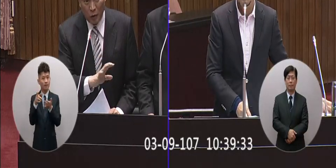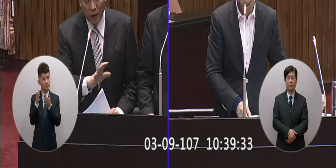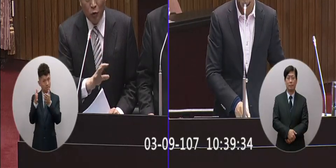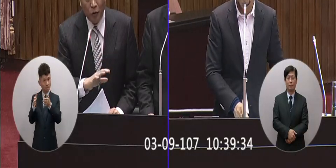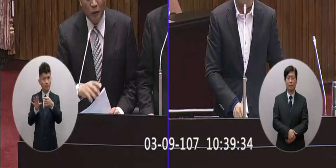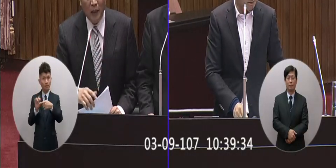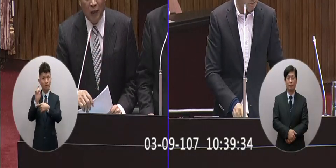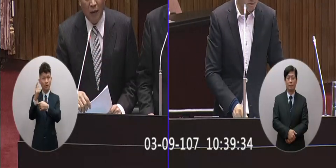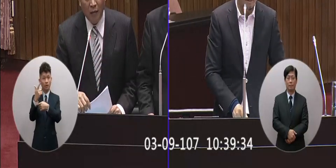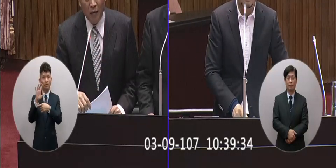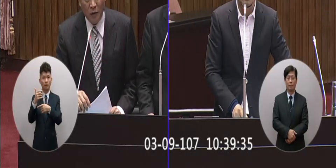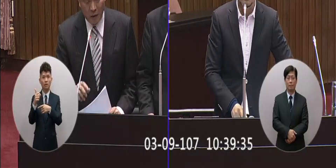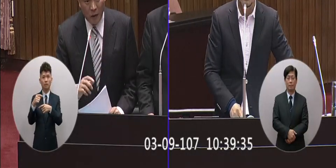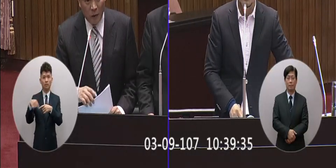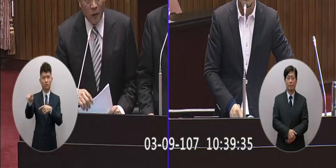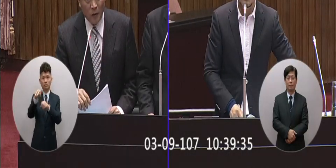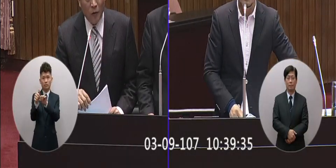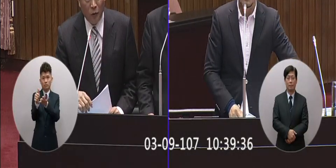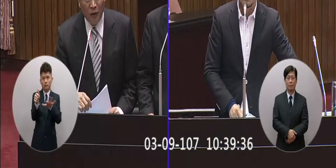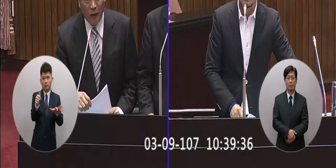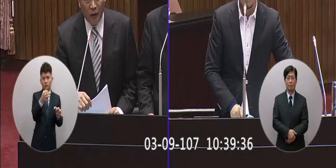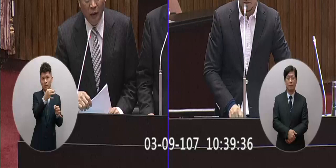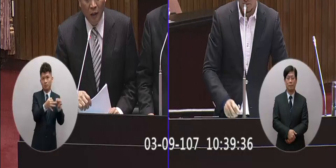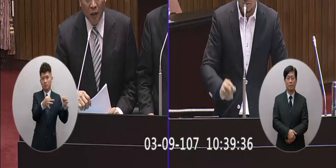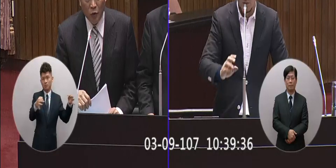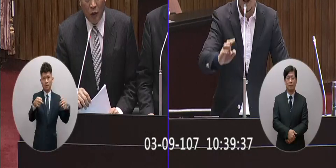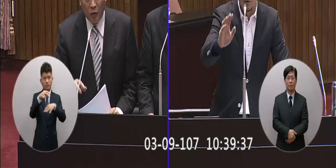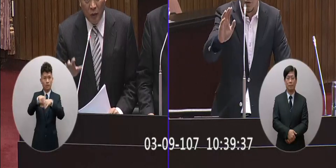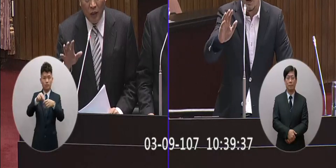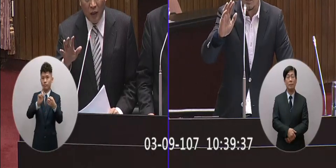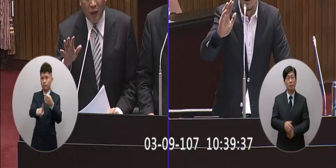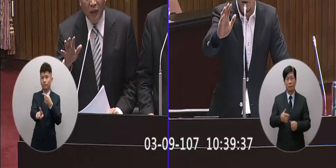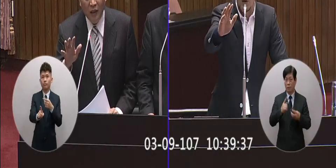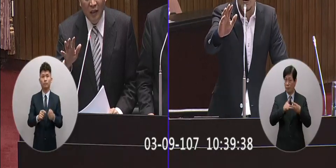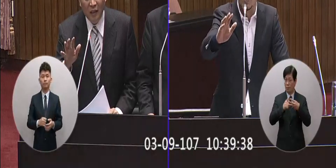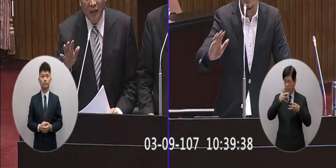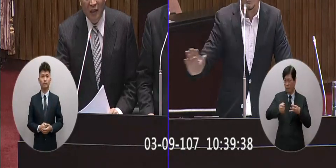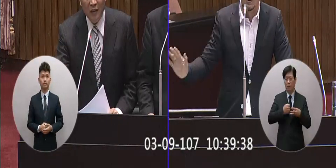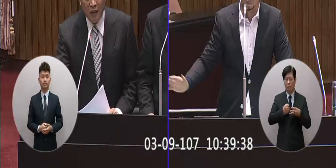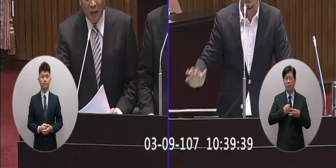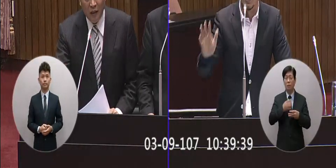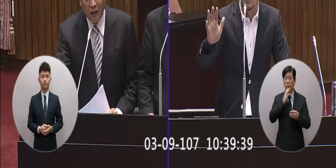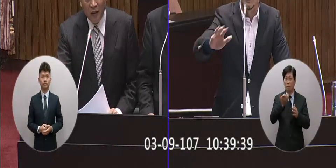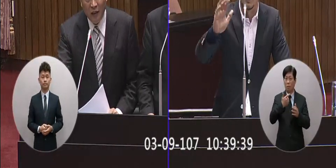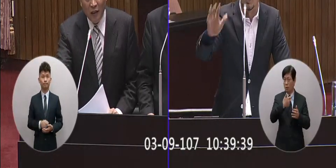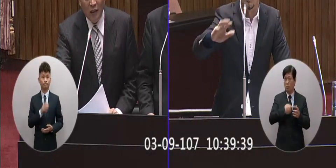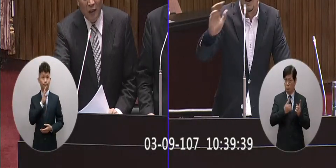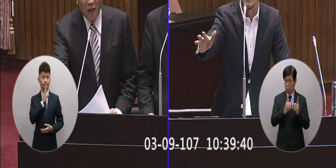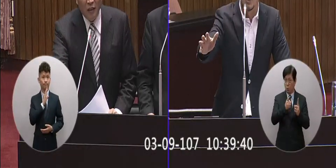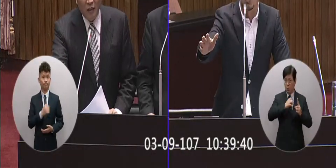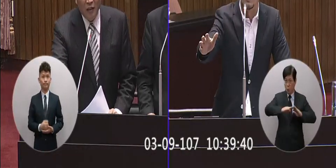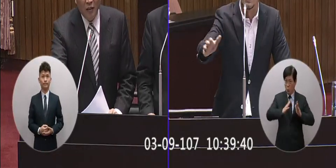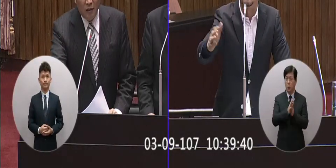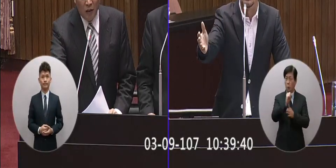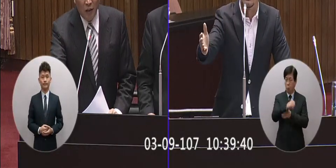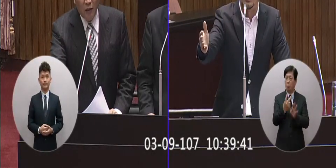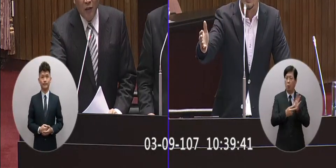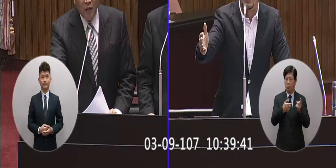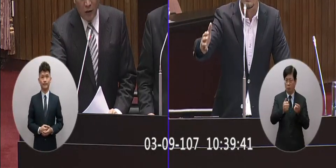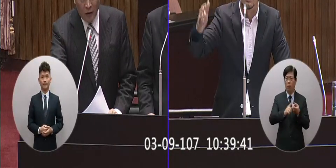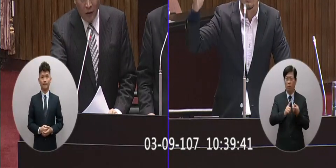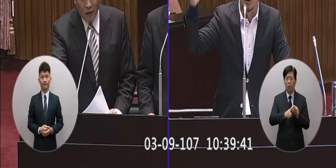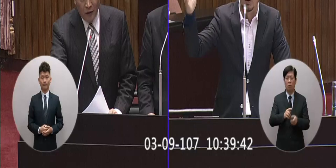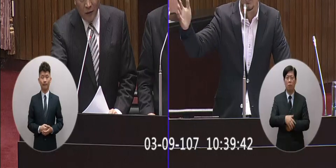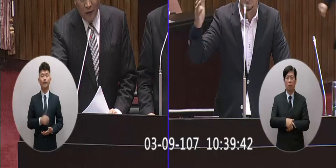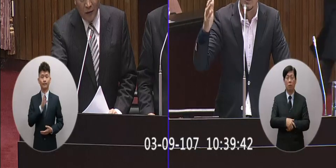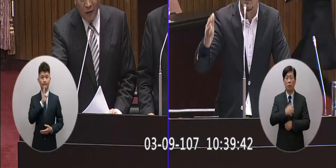可是要决定所有的价格，我想这个机制是有问题的。 我跟你讲，所以我都要讲吼，我已经加肯定你安尼，愿意安尼讲嘛，这属实嘛